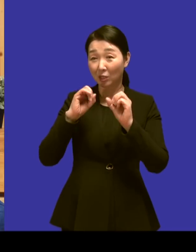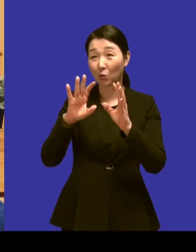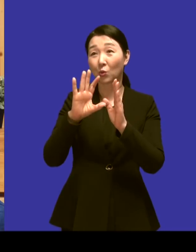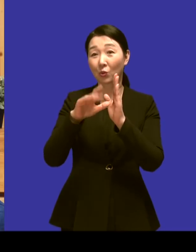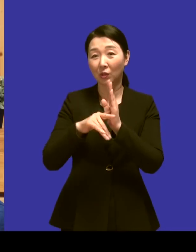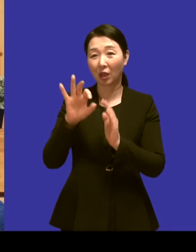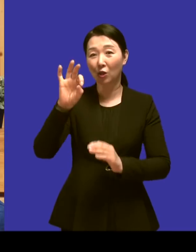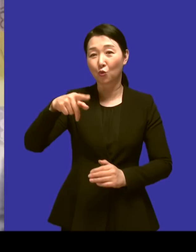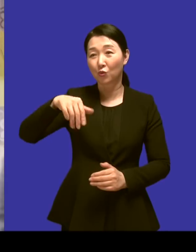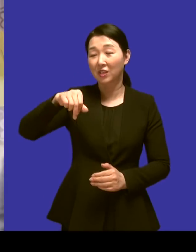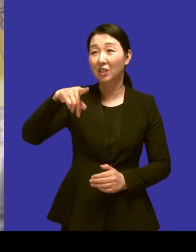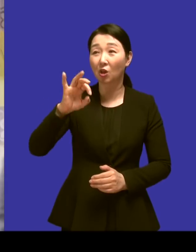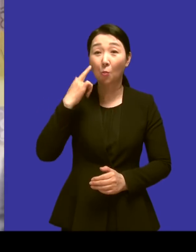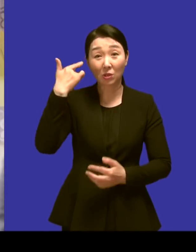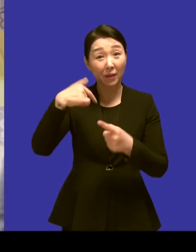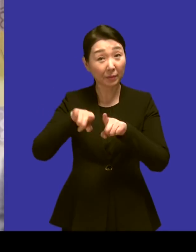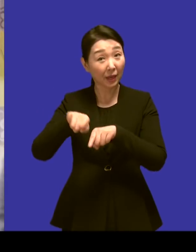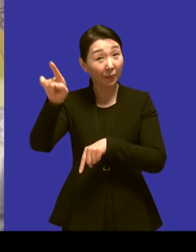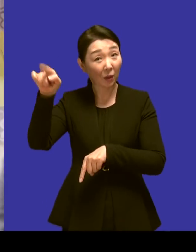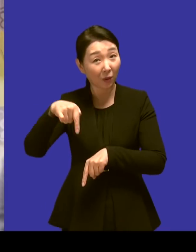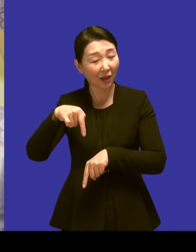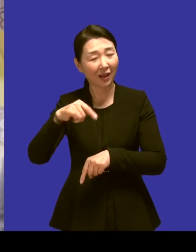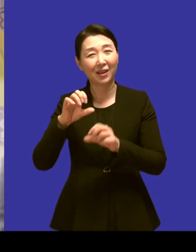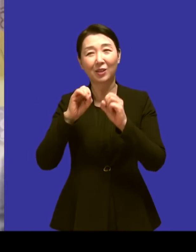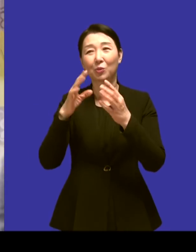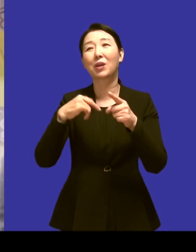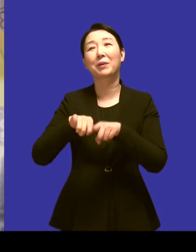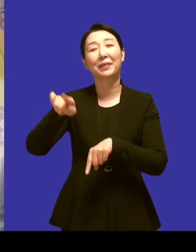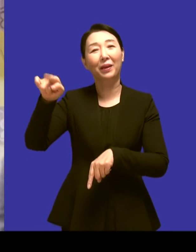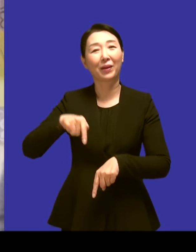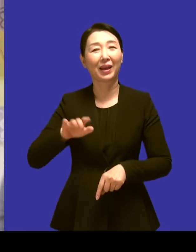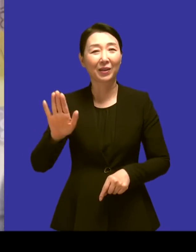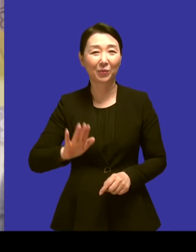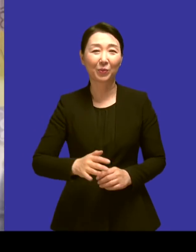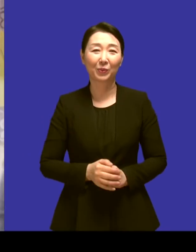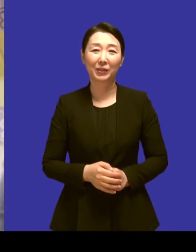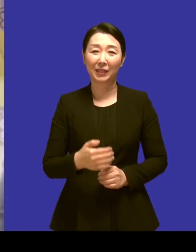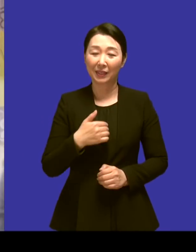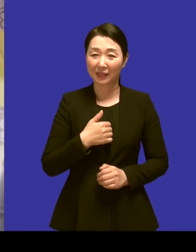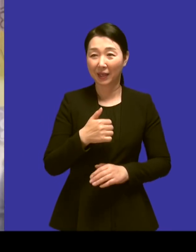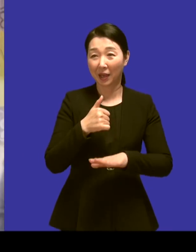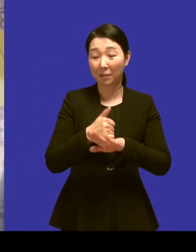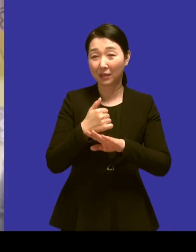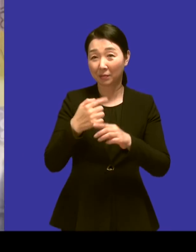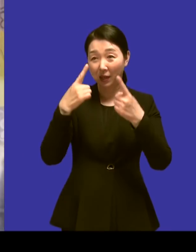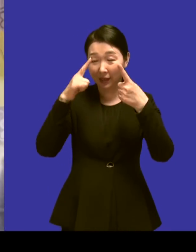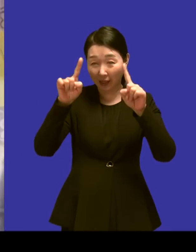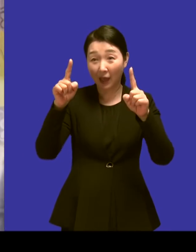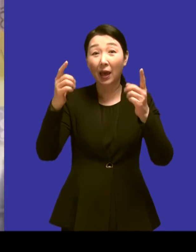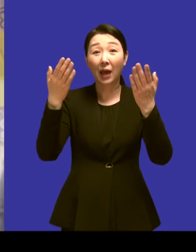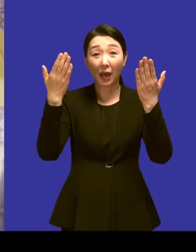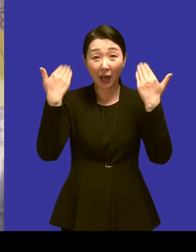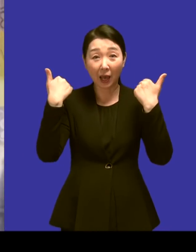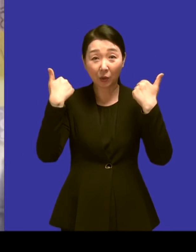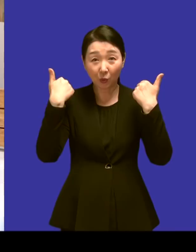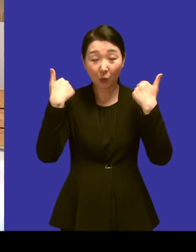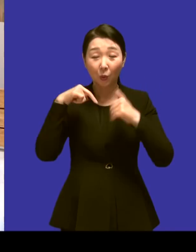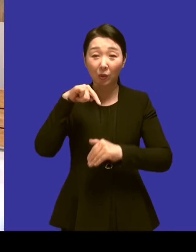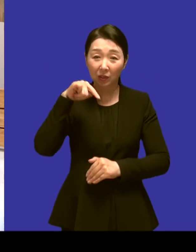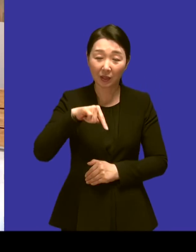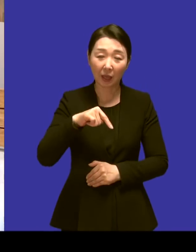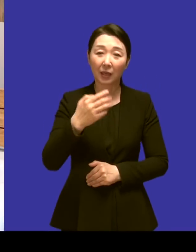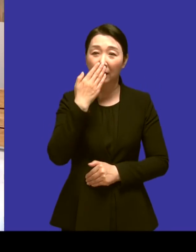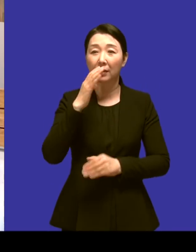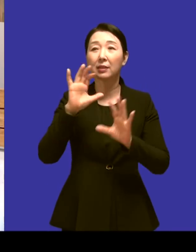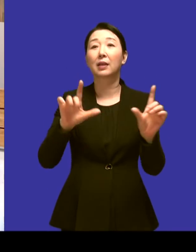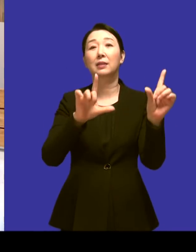목사님하고 같이 다녀오셨나 봐요? 아니요. 선교를 같이 간 건 아니고 네. 제가 그 마지막 대학교 학기를 예. 이스라엘에서 보냈어요.